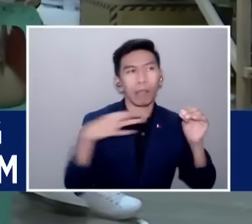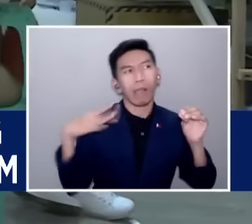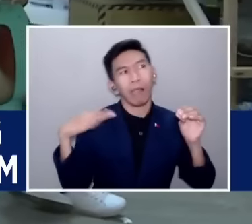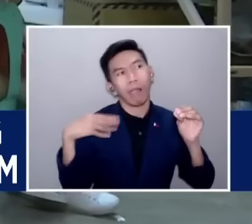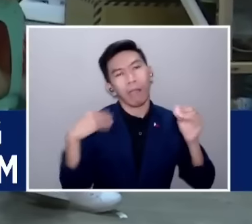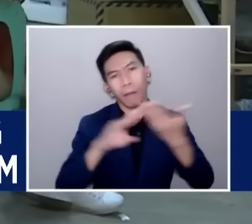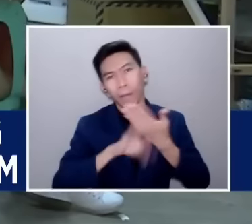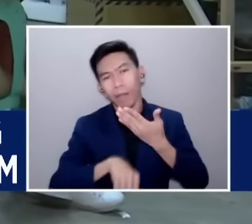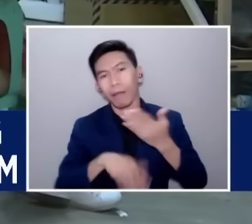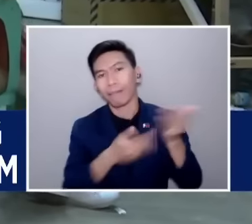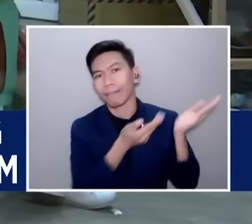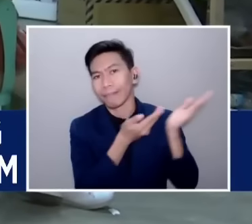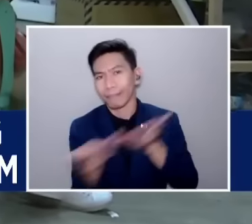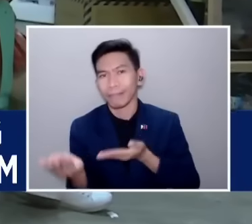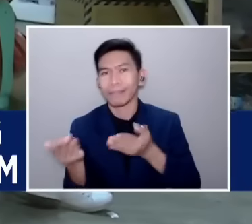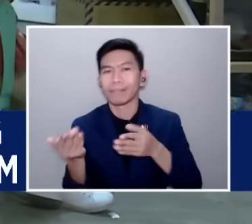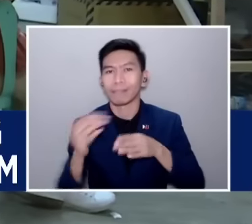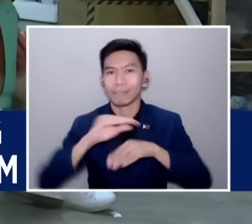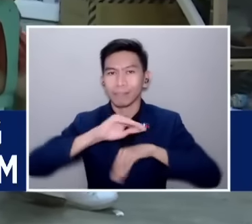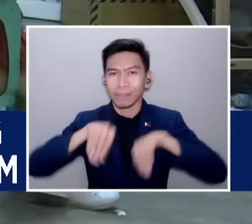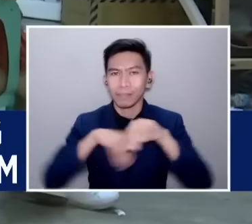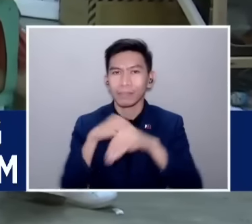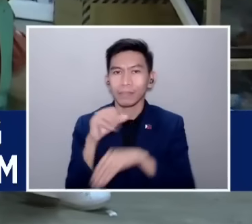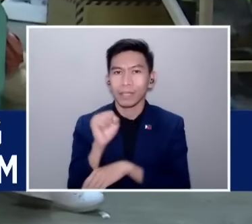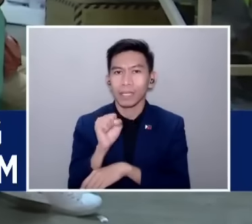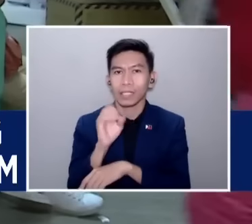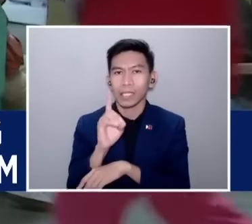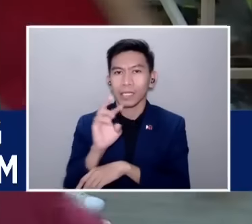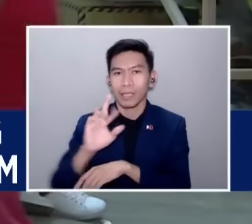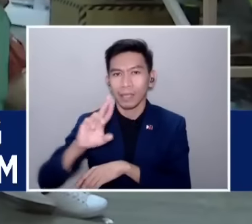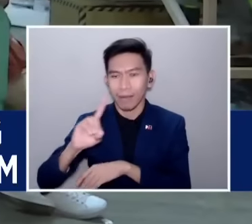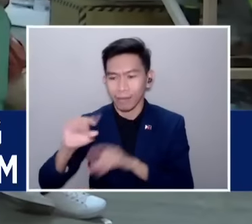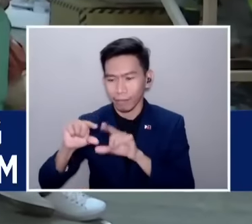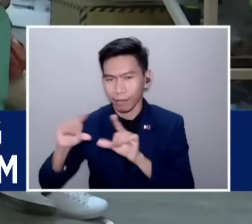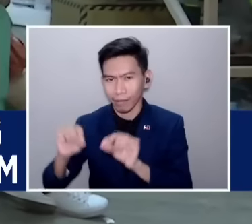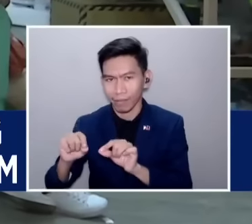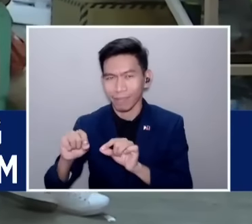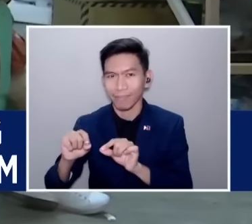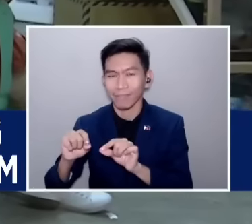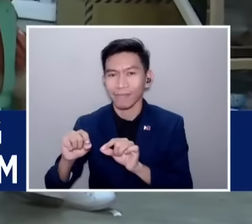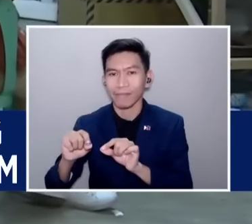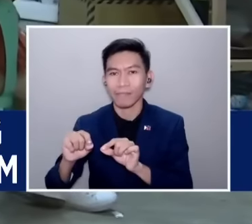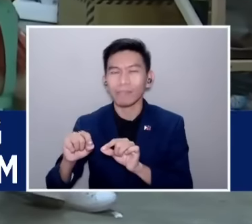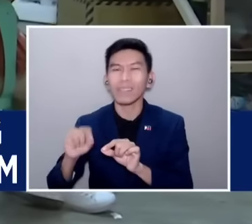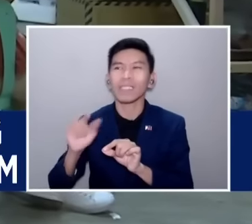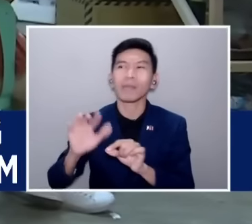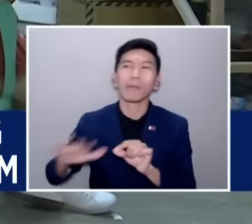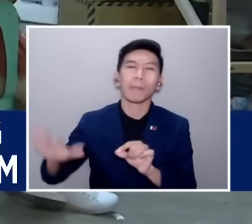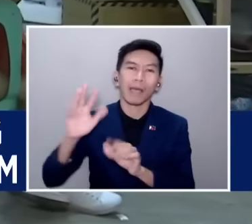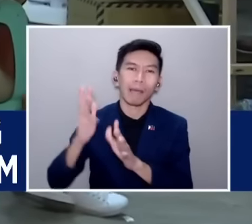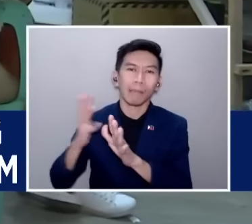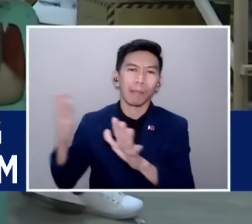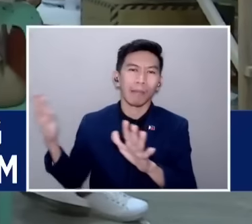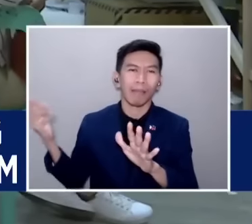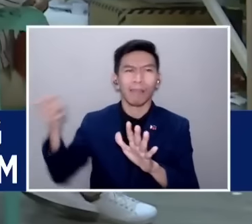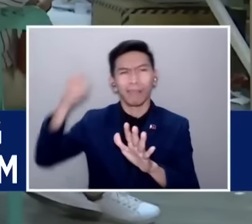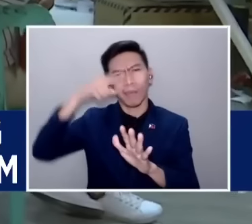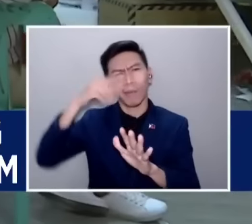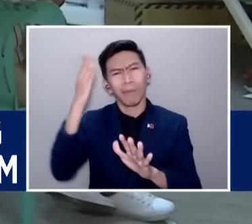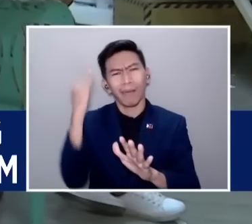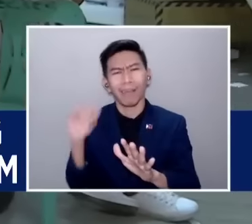mga pamalit na SD card. Yan ang hindi masyado maintindihan ng mga botante dito kung bakit kailangang